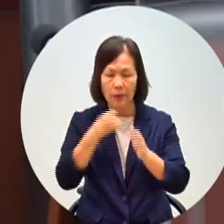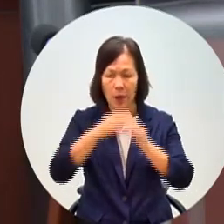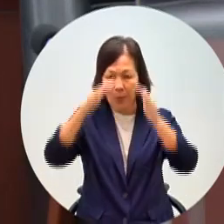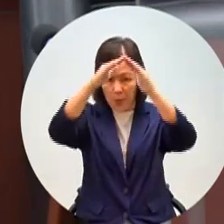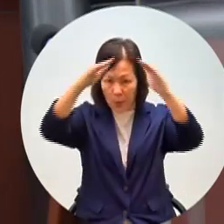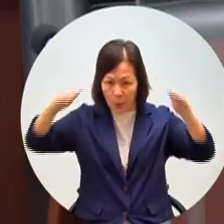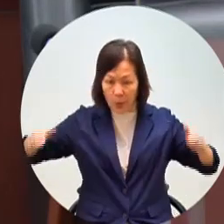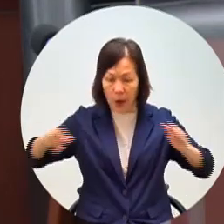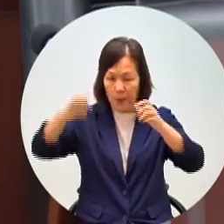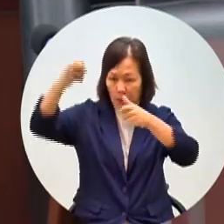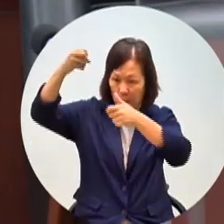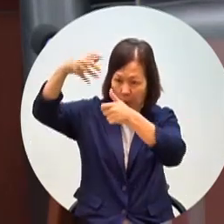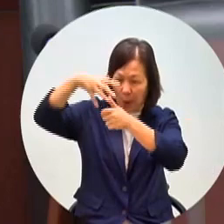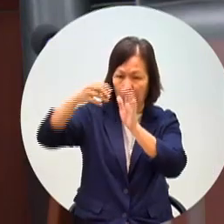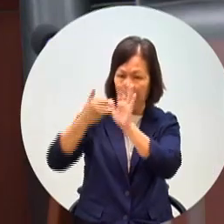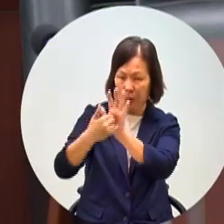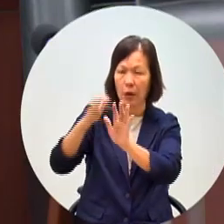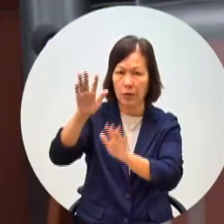个部分，但是